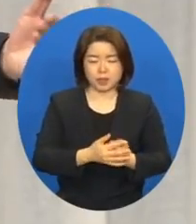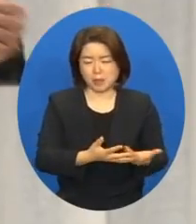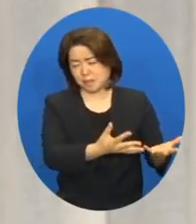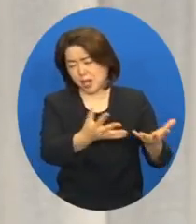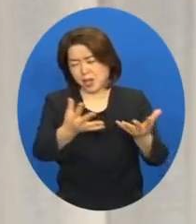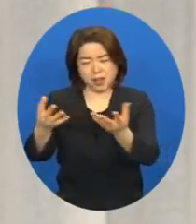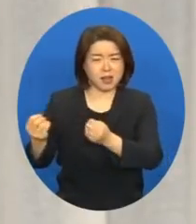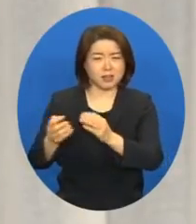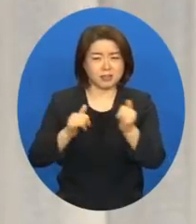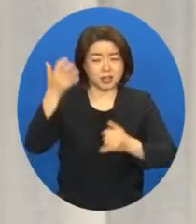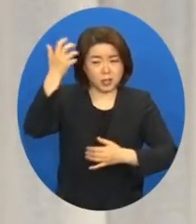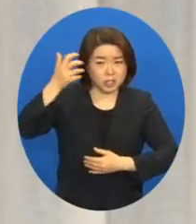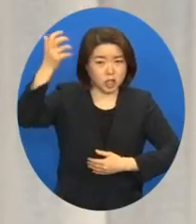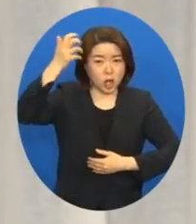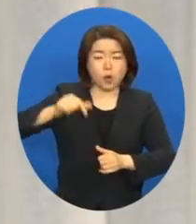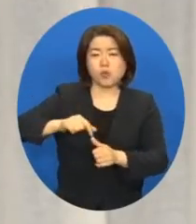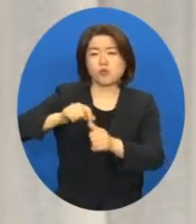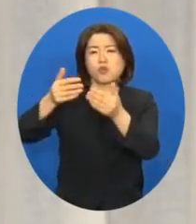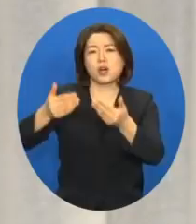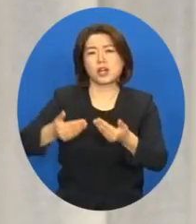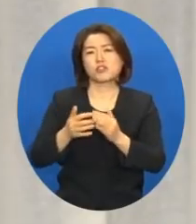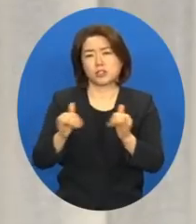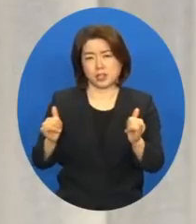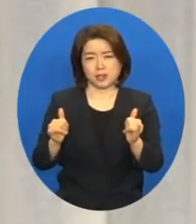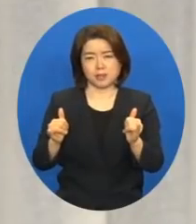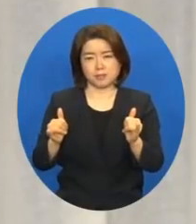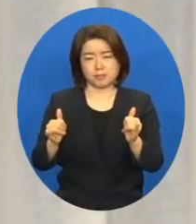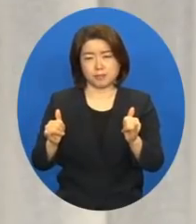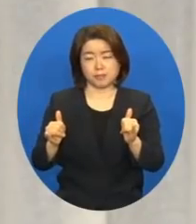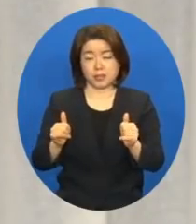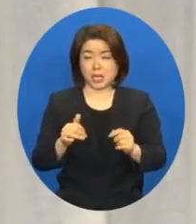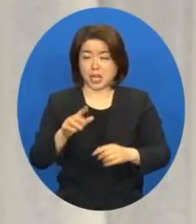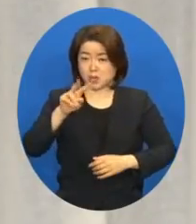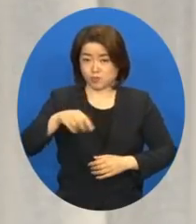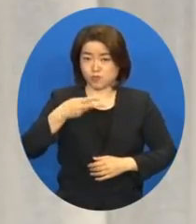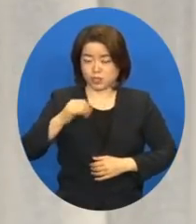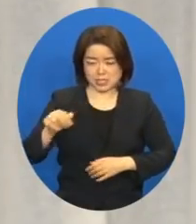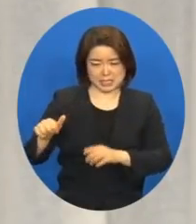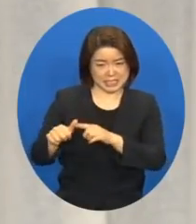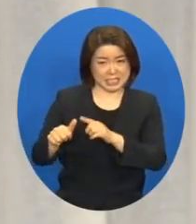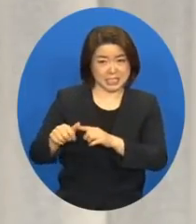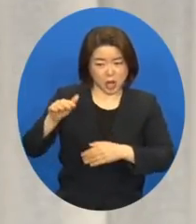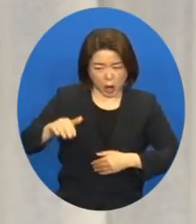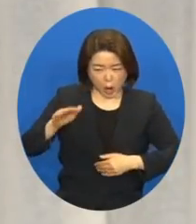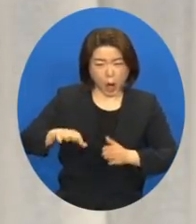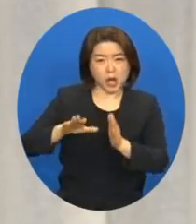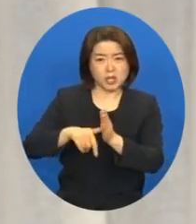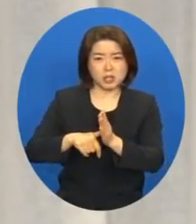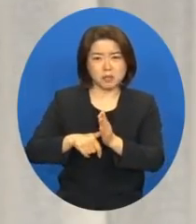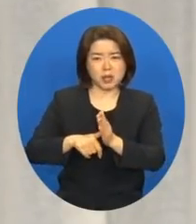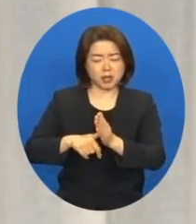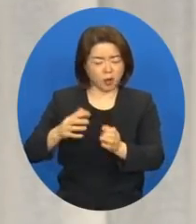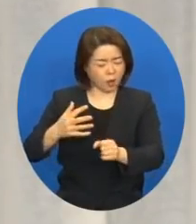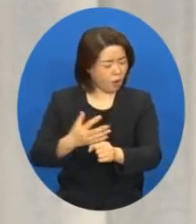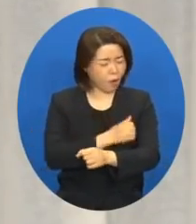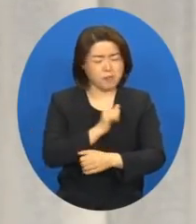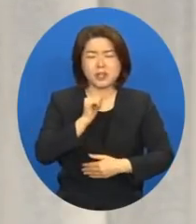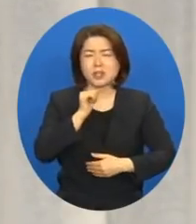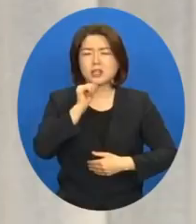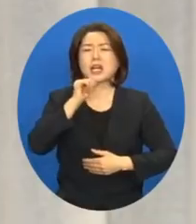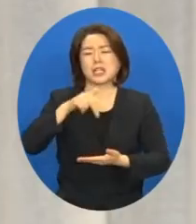사람들을 영혼을 구원한 사람입니다. 그의 어린 시절은요 정말 찢어지게 가난한 형편이었습니다.